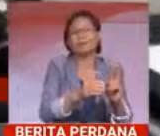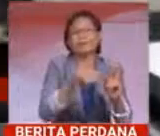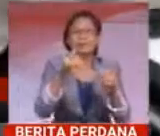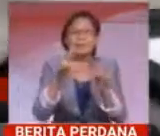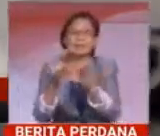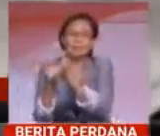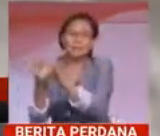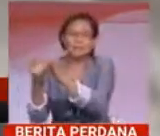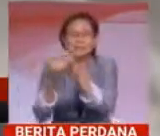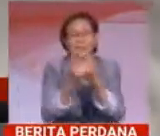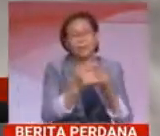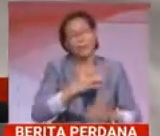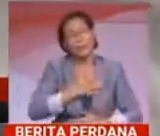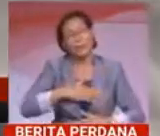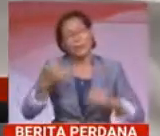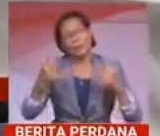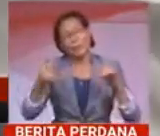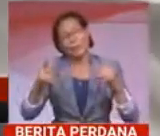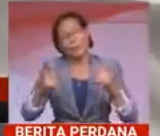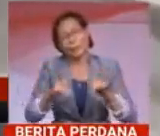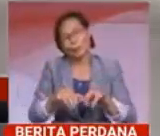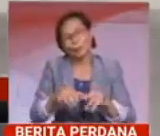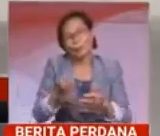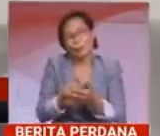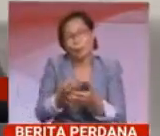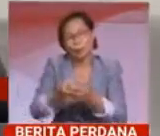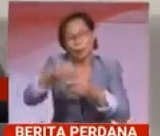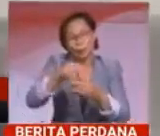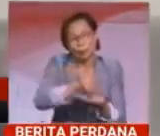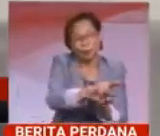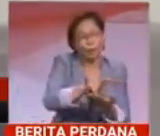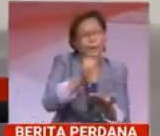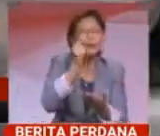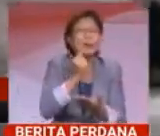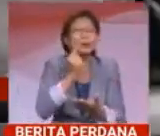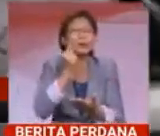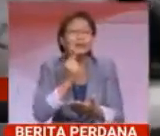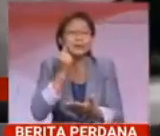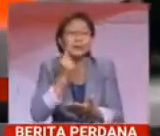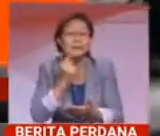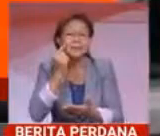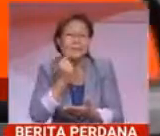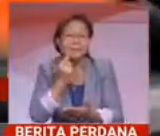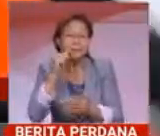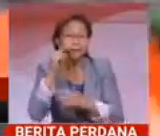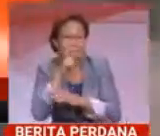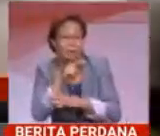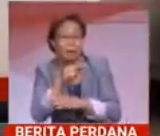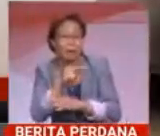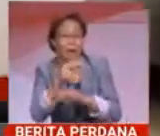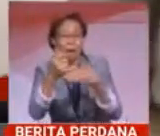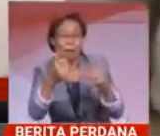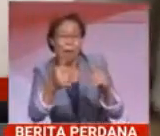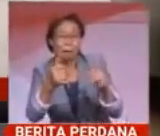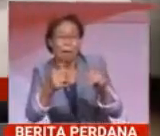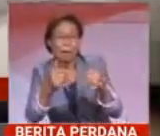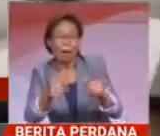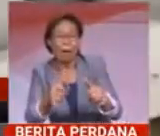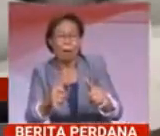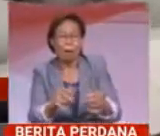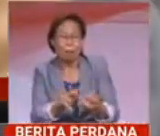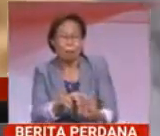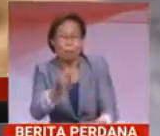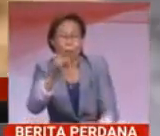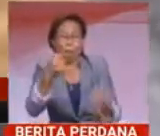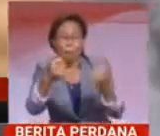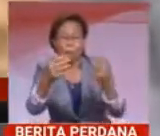dengan sebuah permainan mesin juruang. Dalam video itu, gadis bernama Liana dilihat sedang asyik bermain. Namun apa yang